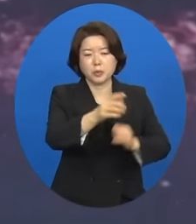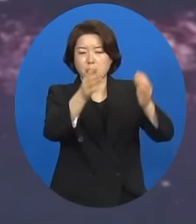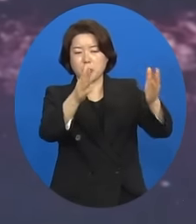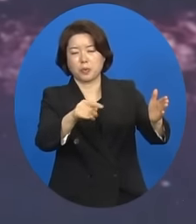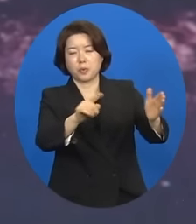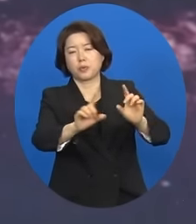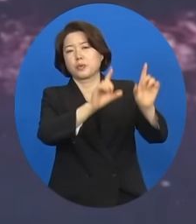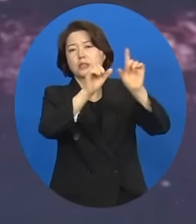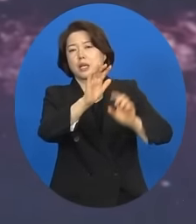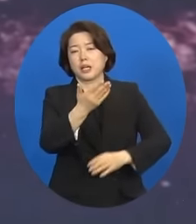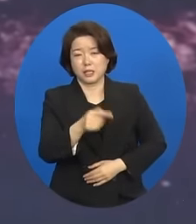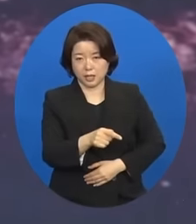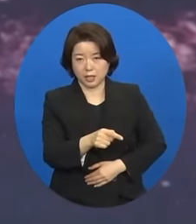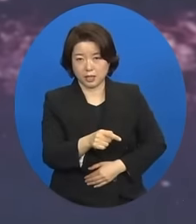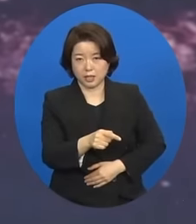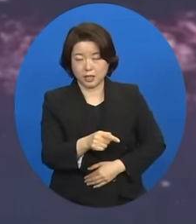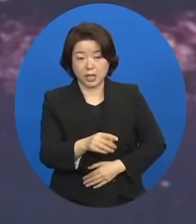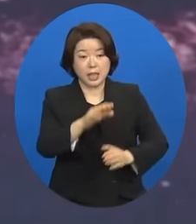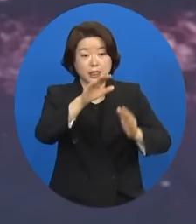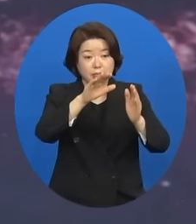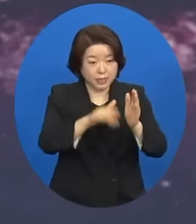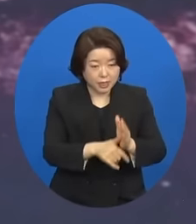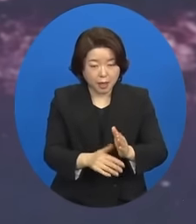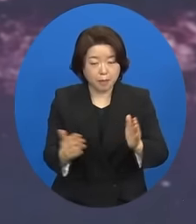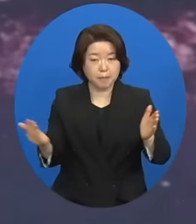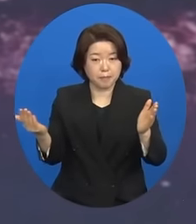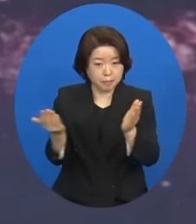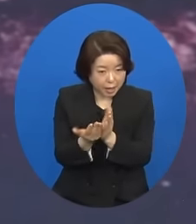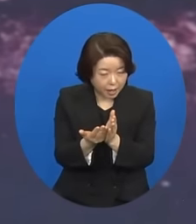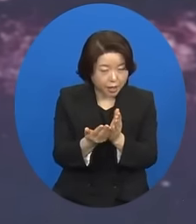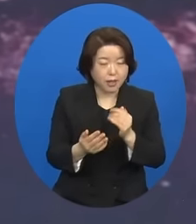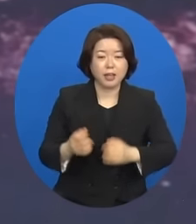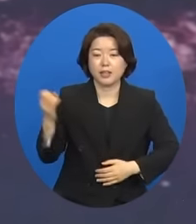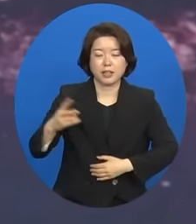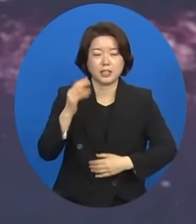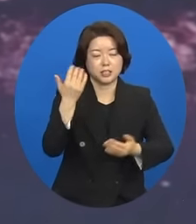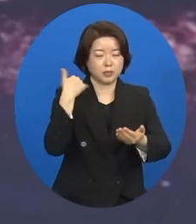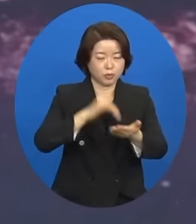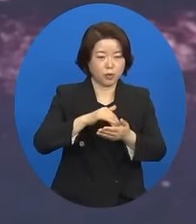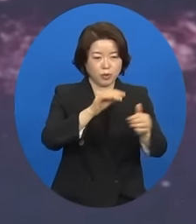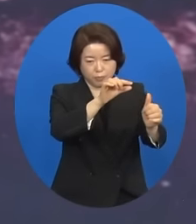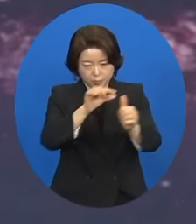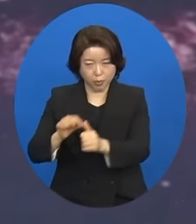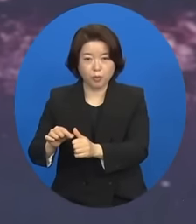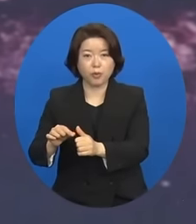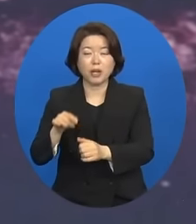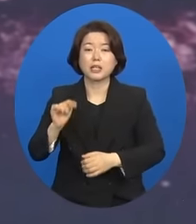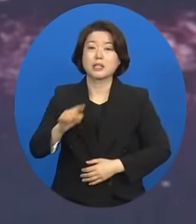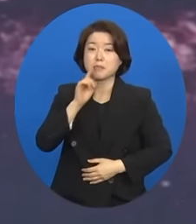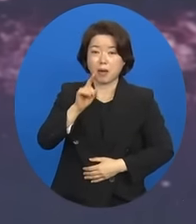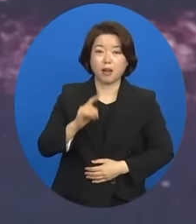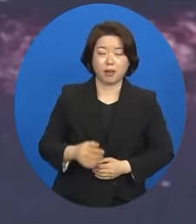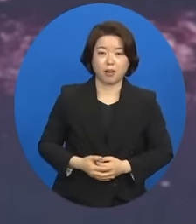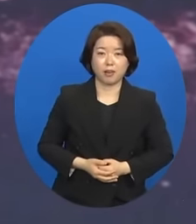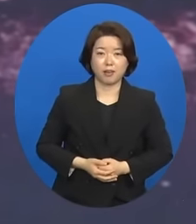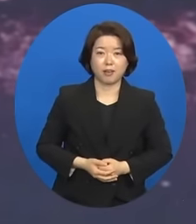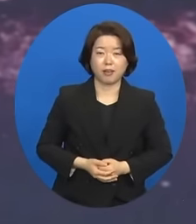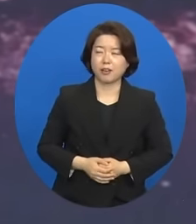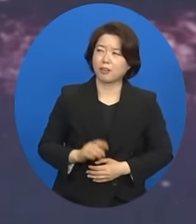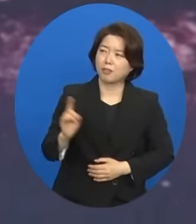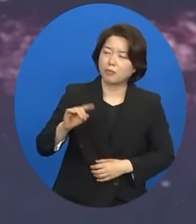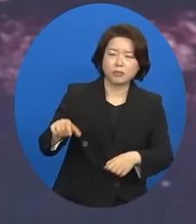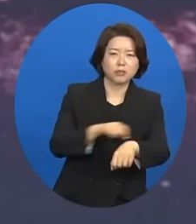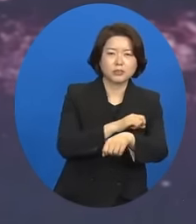보내야 돼 그리고 때가 되면 다시 여기로 내가 너를 데리고 올 거야 그 얘기거든요 어떤